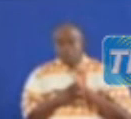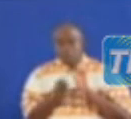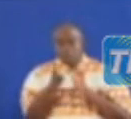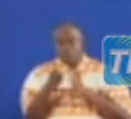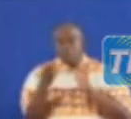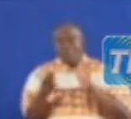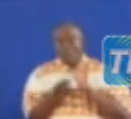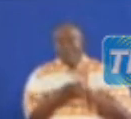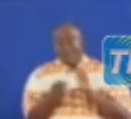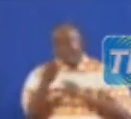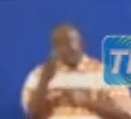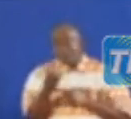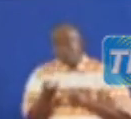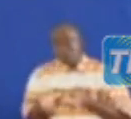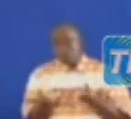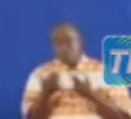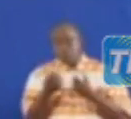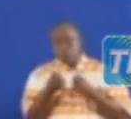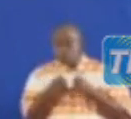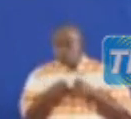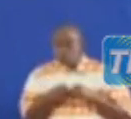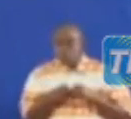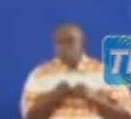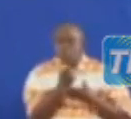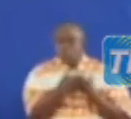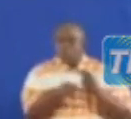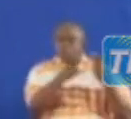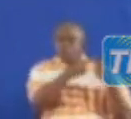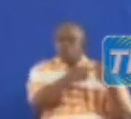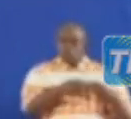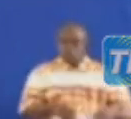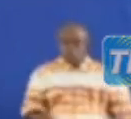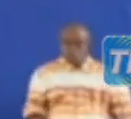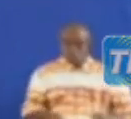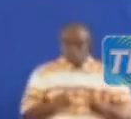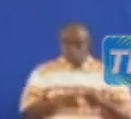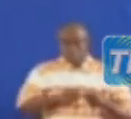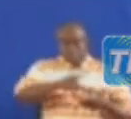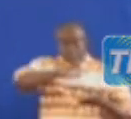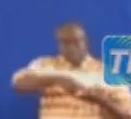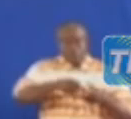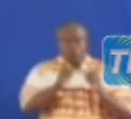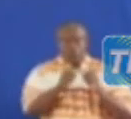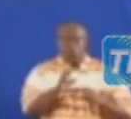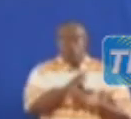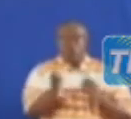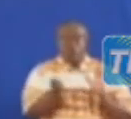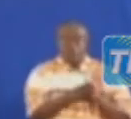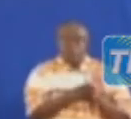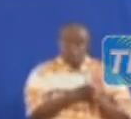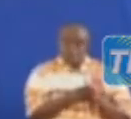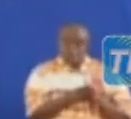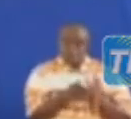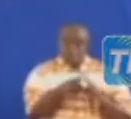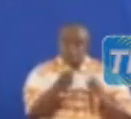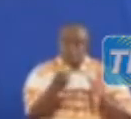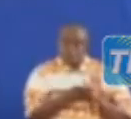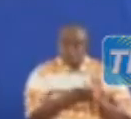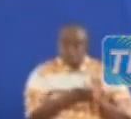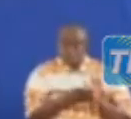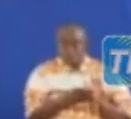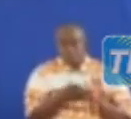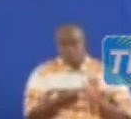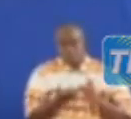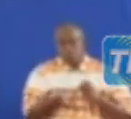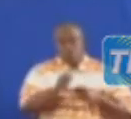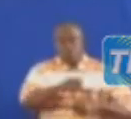7.83 na imeweza kutekeleza majukumu yafuatayo: imesajili walimu 9,800, pandisha vyeo